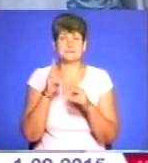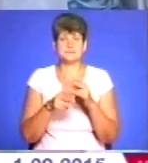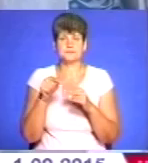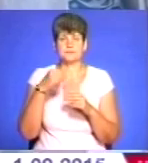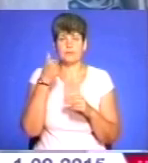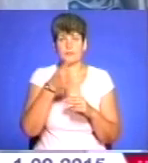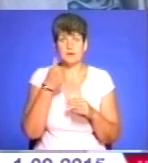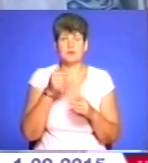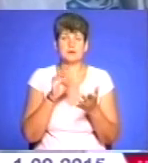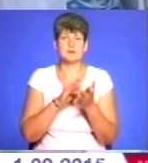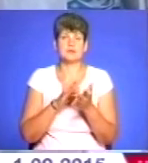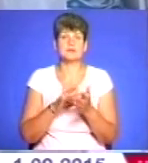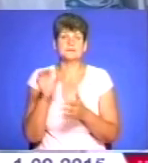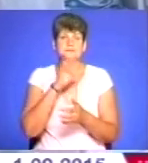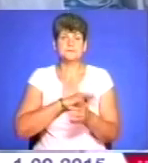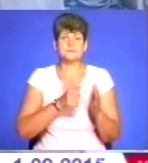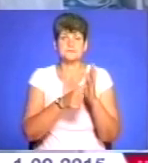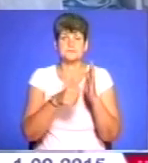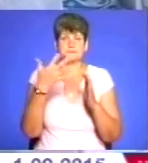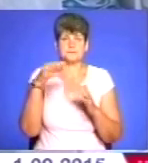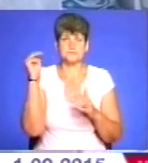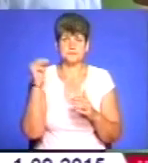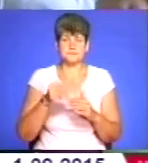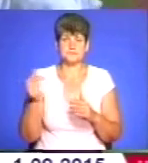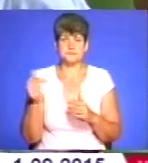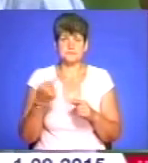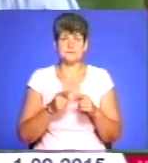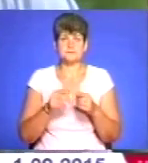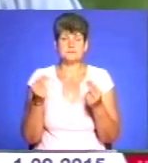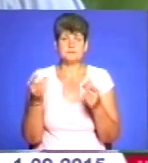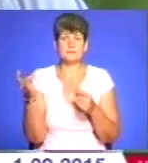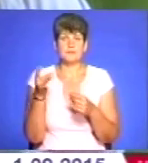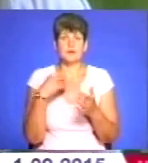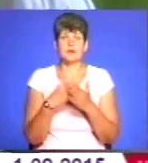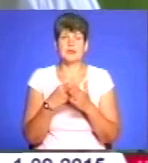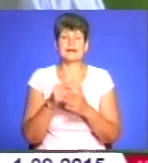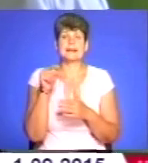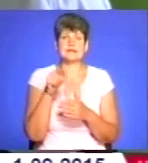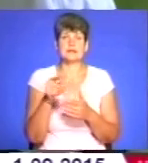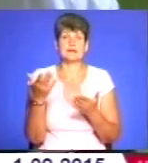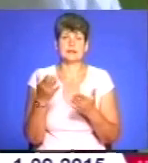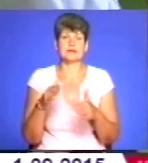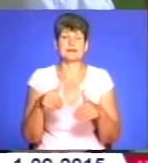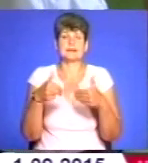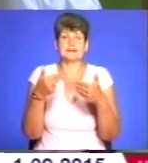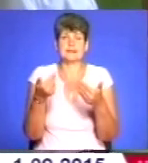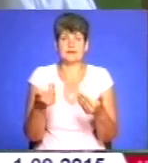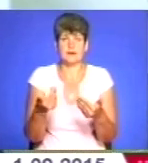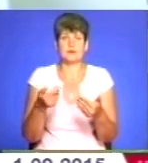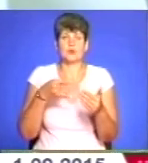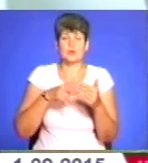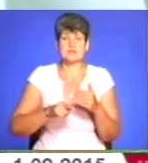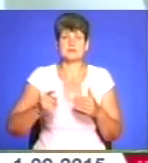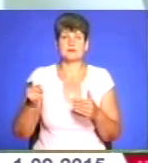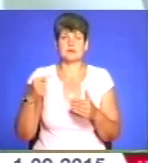у центрі освоїли 650 тисяч гривень. Це кошти із районного бюджету і ті, які надав виходець із Тернопільщини